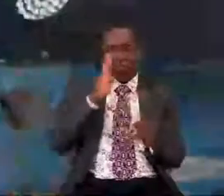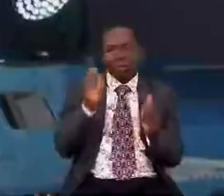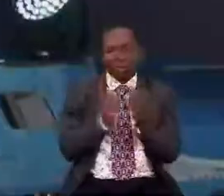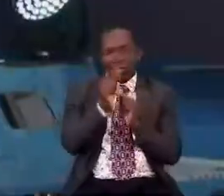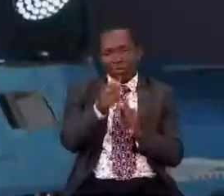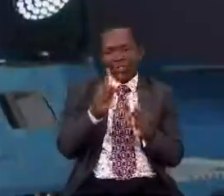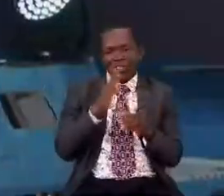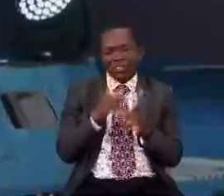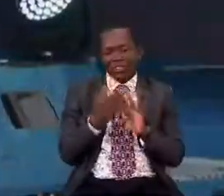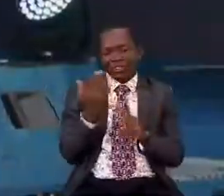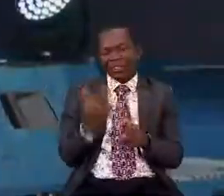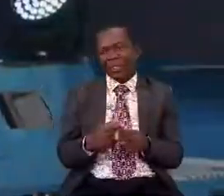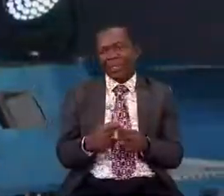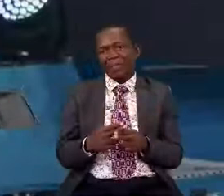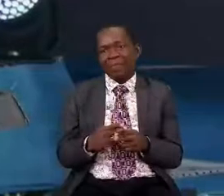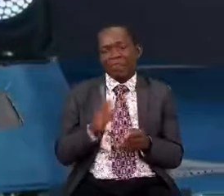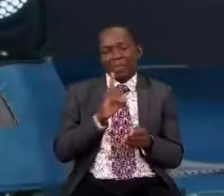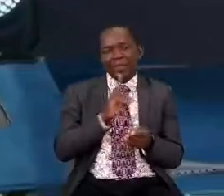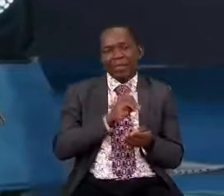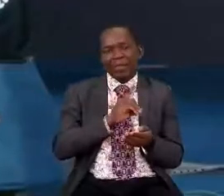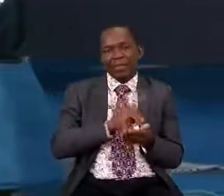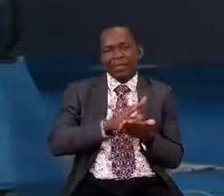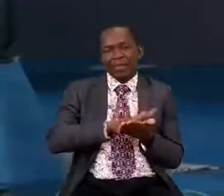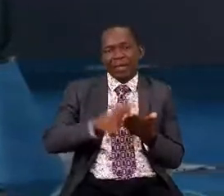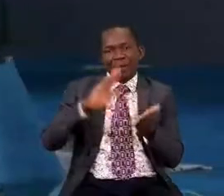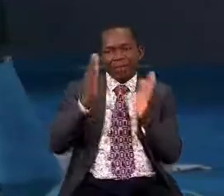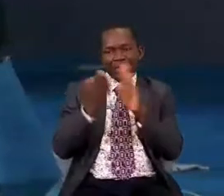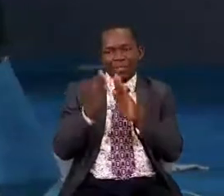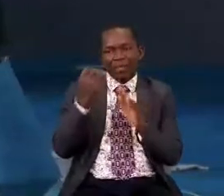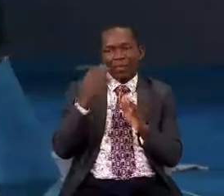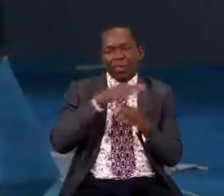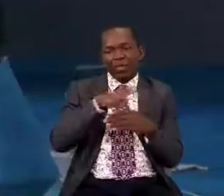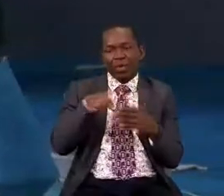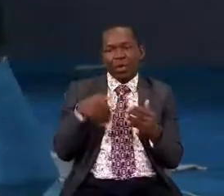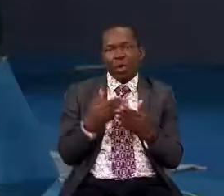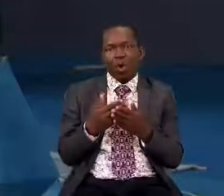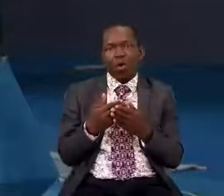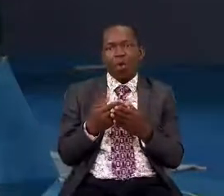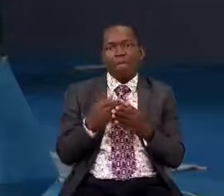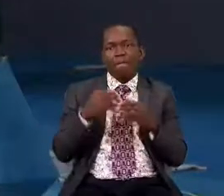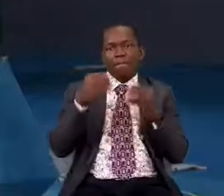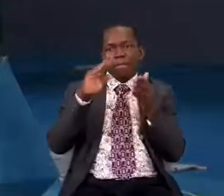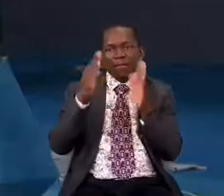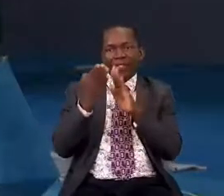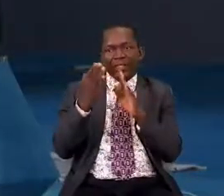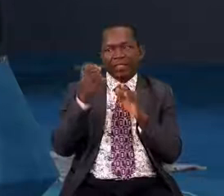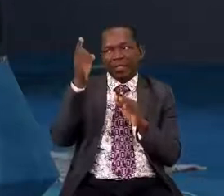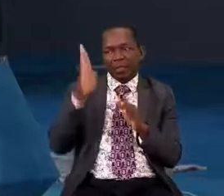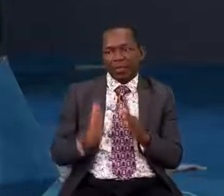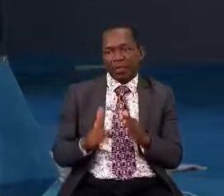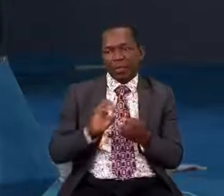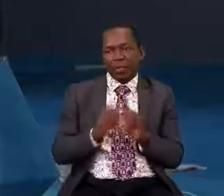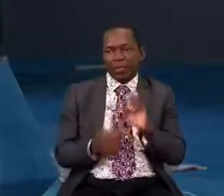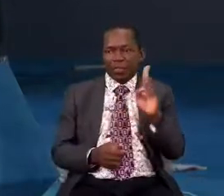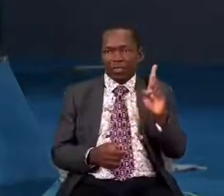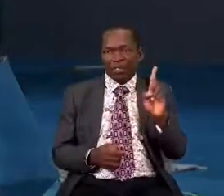omniprésent. Voyons le premier point. Premier point, la proclamation divine du